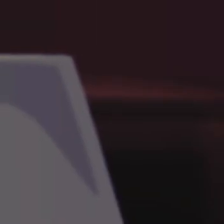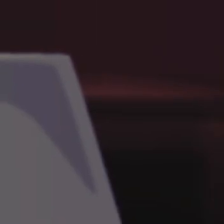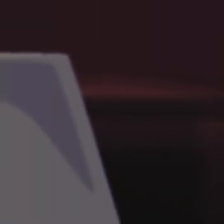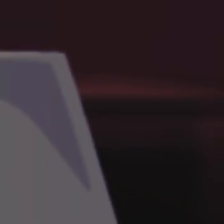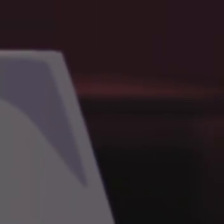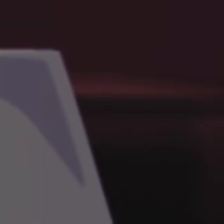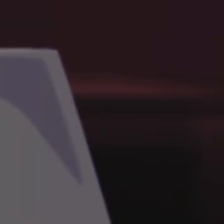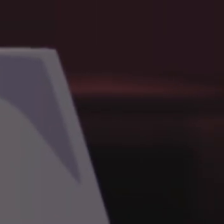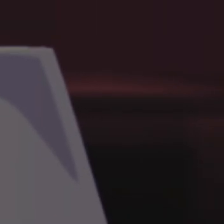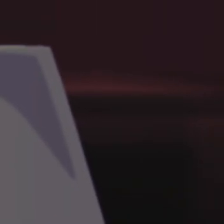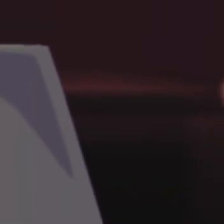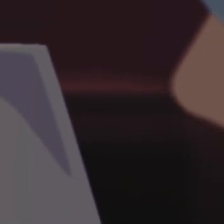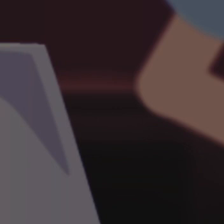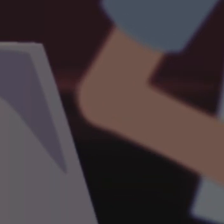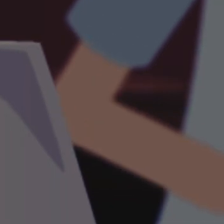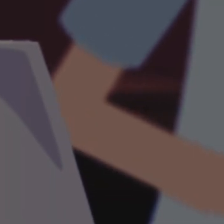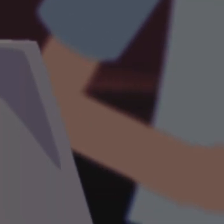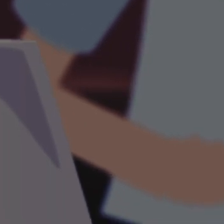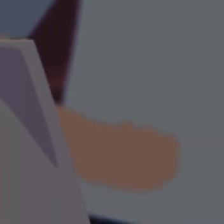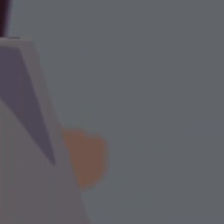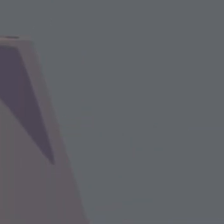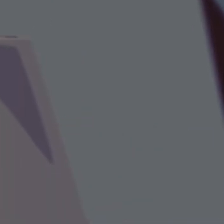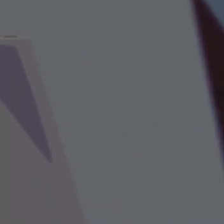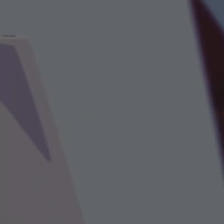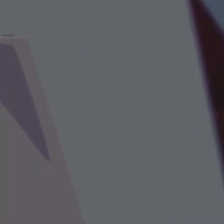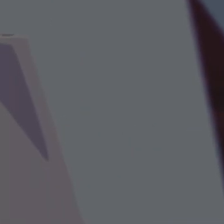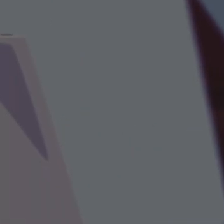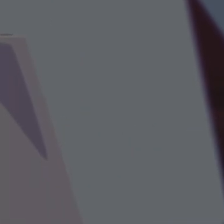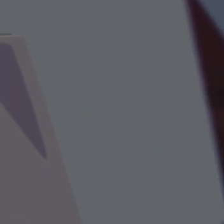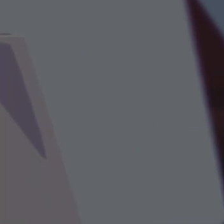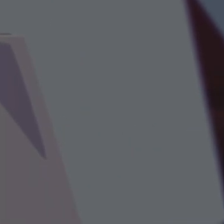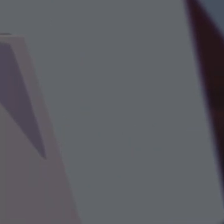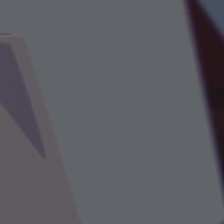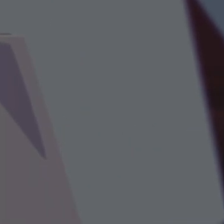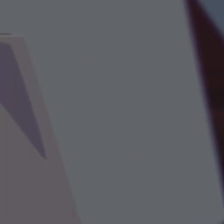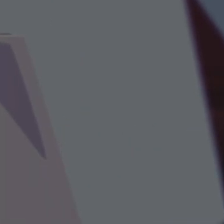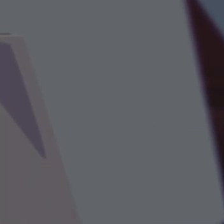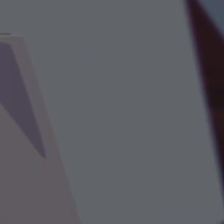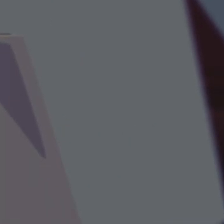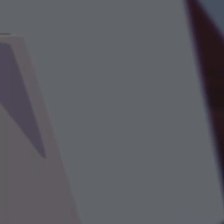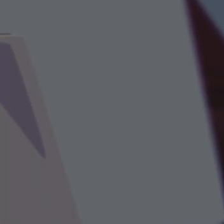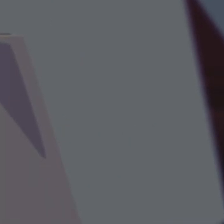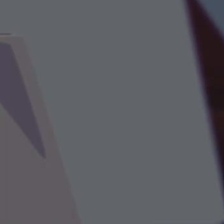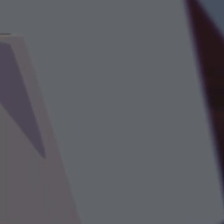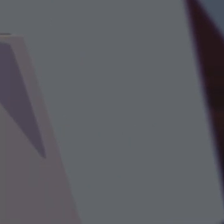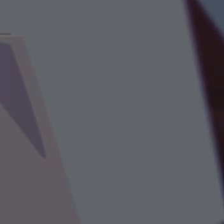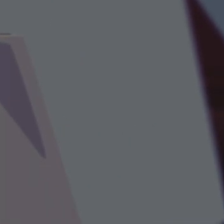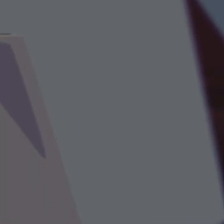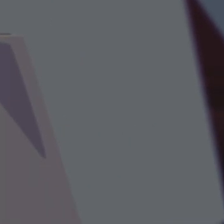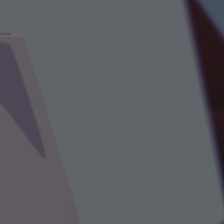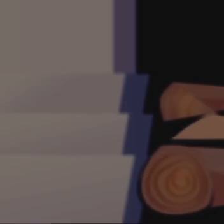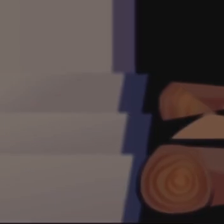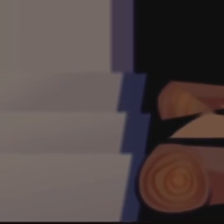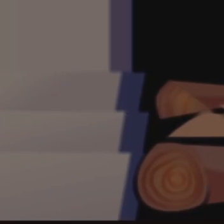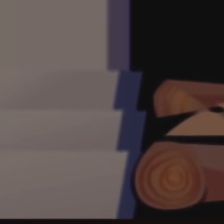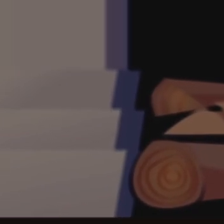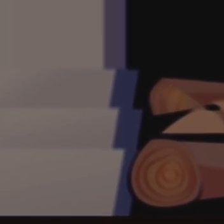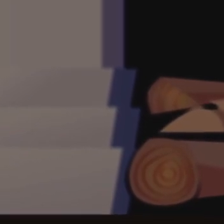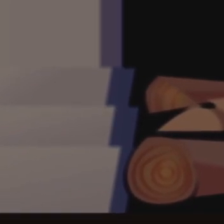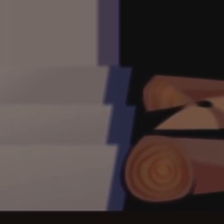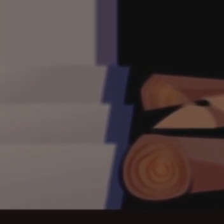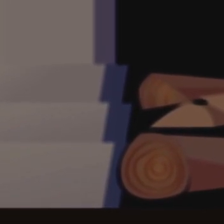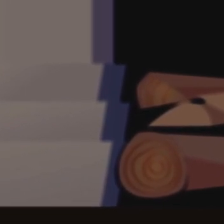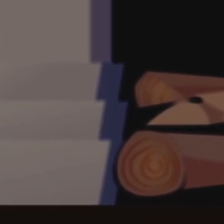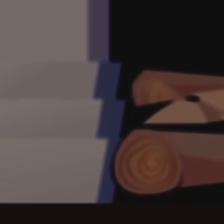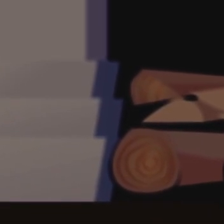Мой светильник ясный, наполнен свежим маслом, возвещает миру, что Господь мой грядет. Свет